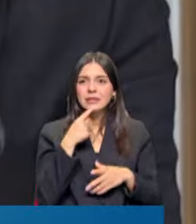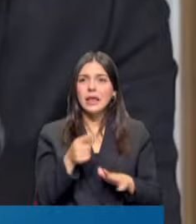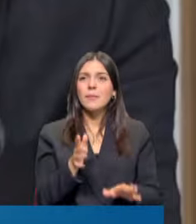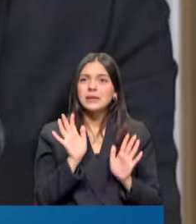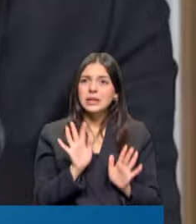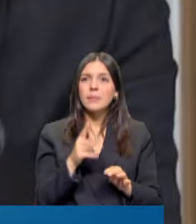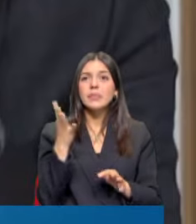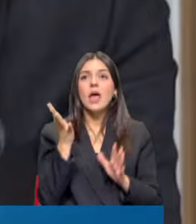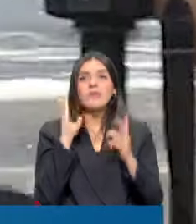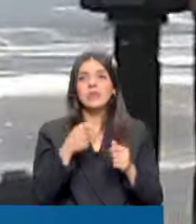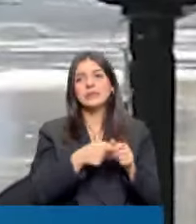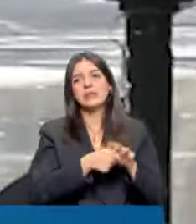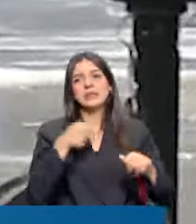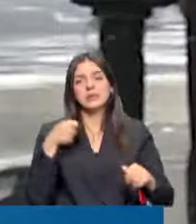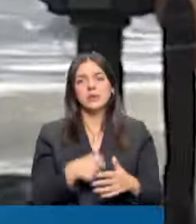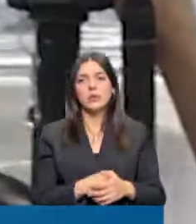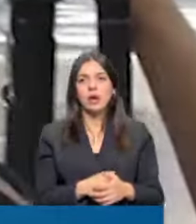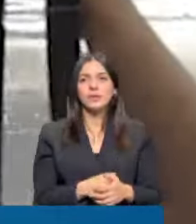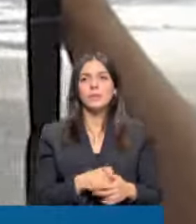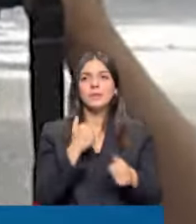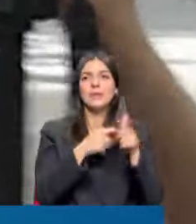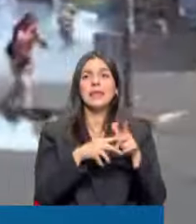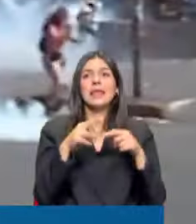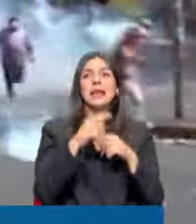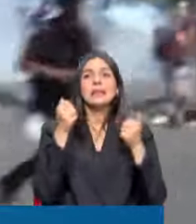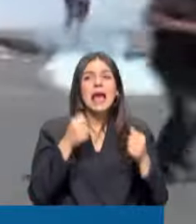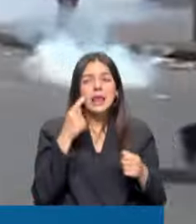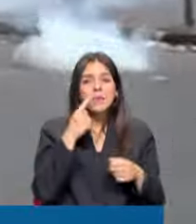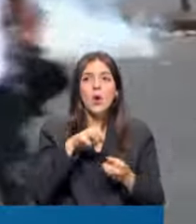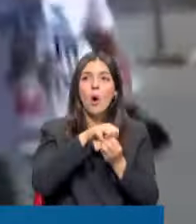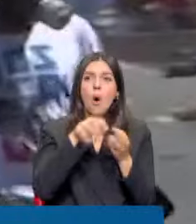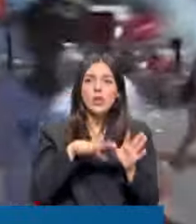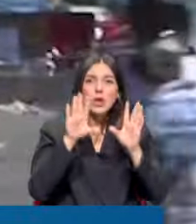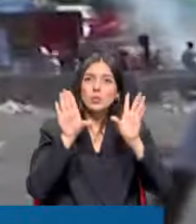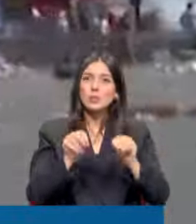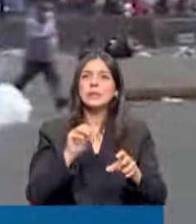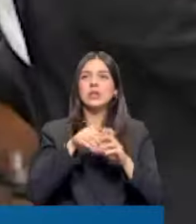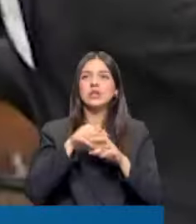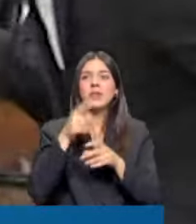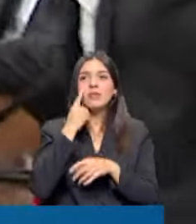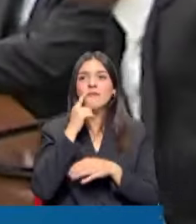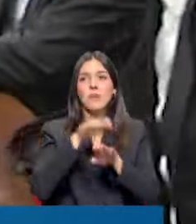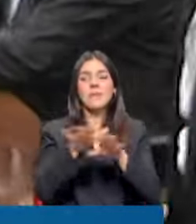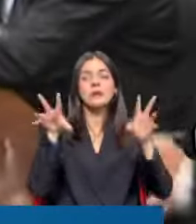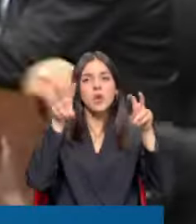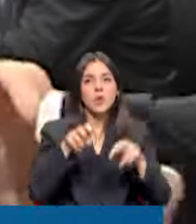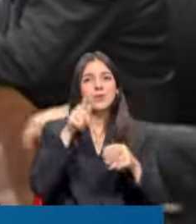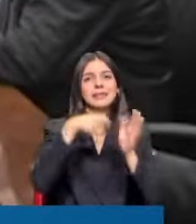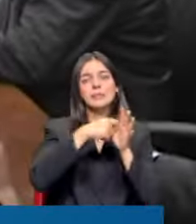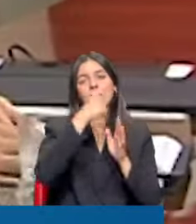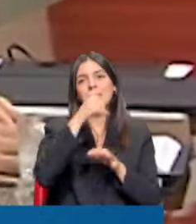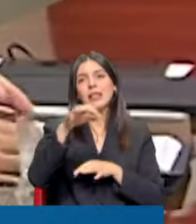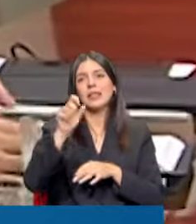bırakın gevşetmeyi, daha da çok sıkıyorlar. Gezi eylemleri sırasında olayların yatışması için hükümetle masaya oturan isimlerden biriydi